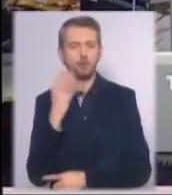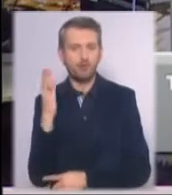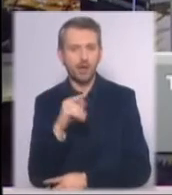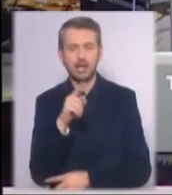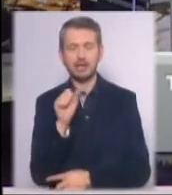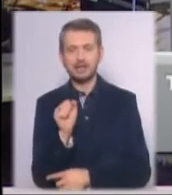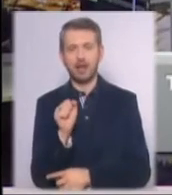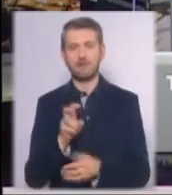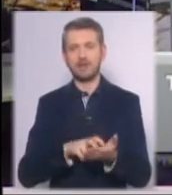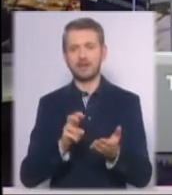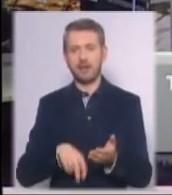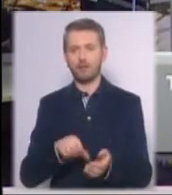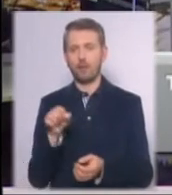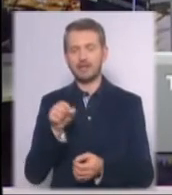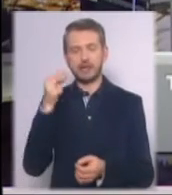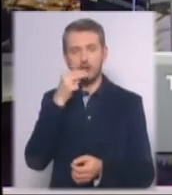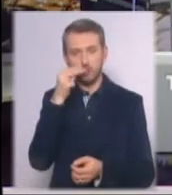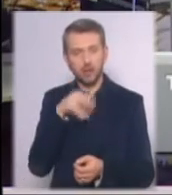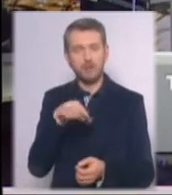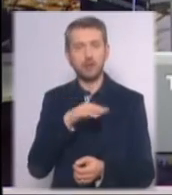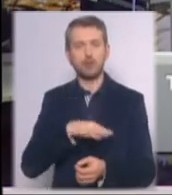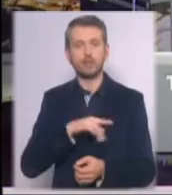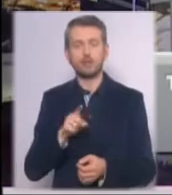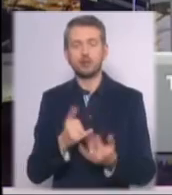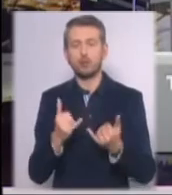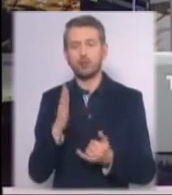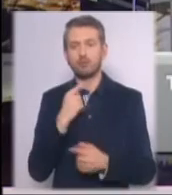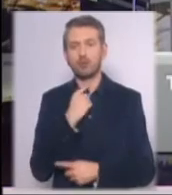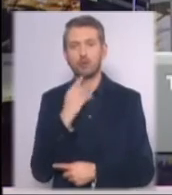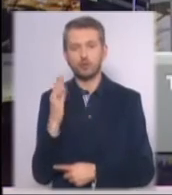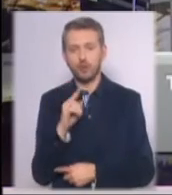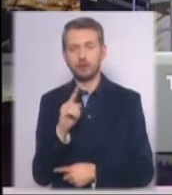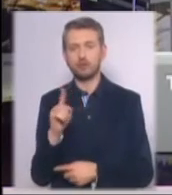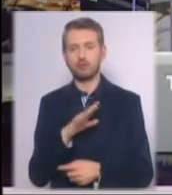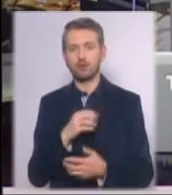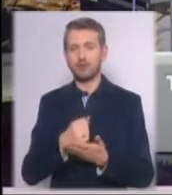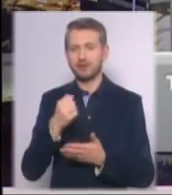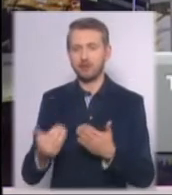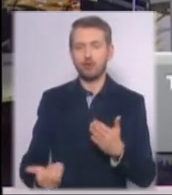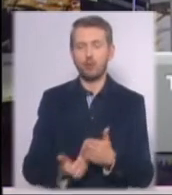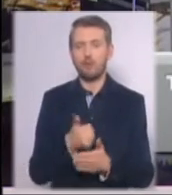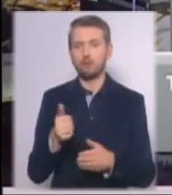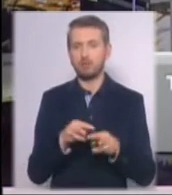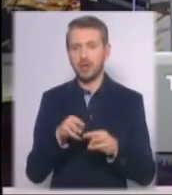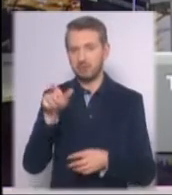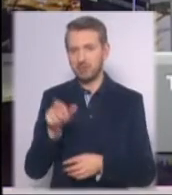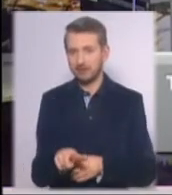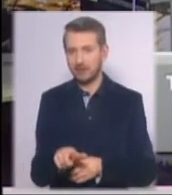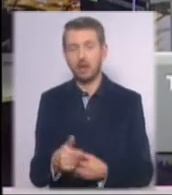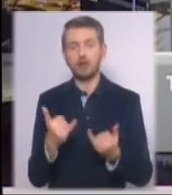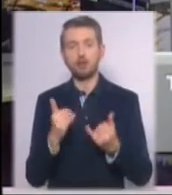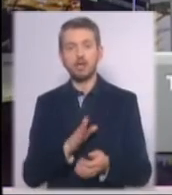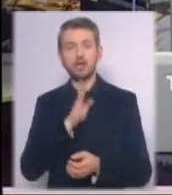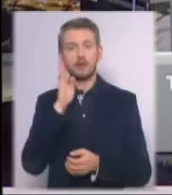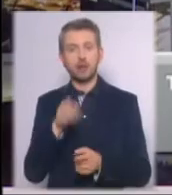за відставку Арсенія Яценюка. Всі очікували, що сьогодні навіть буде голосування за те, що було призначення нового прем'єр-міністра. Сьогодні зранку